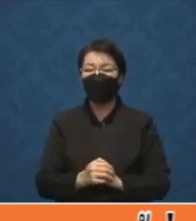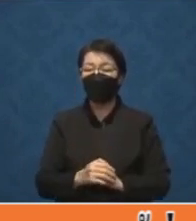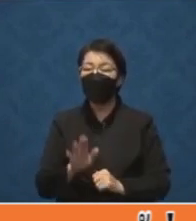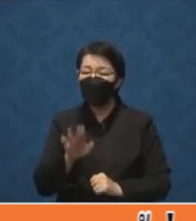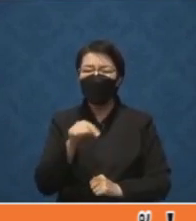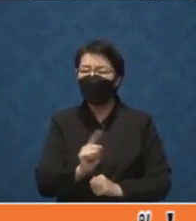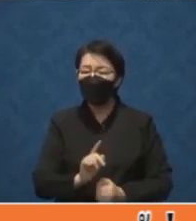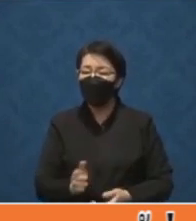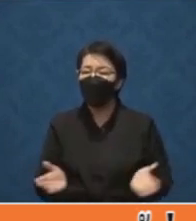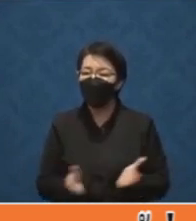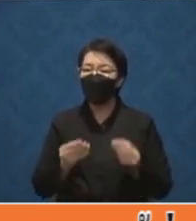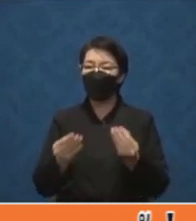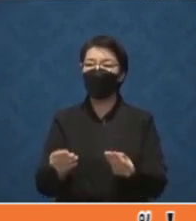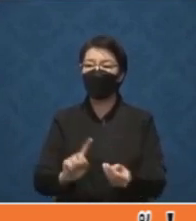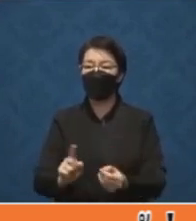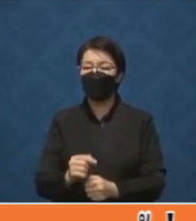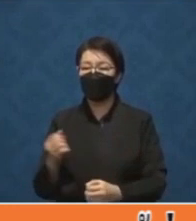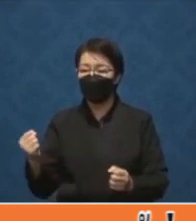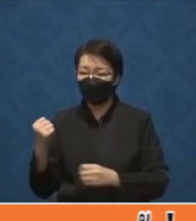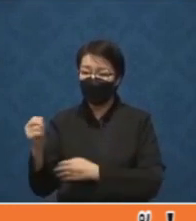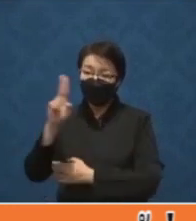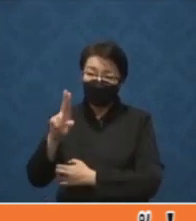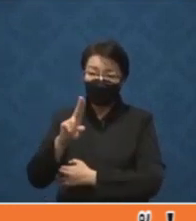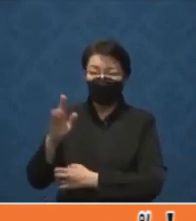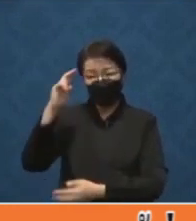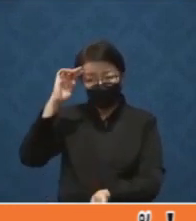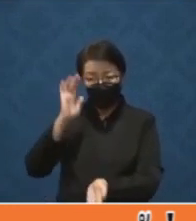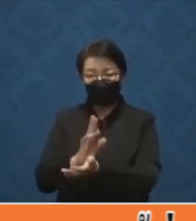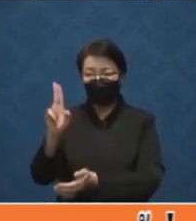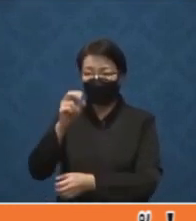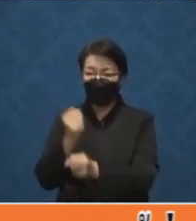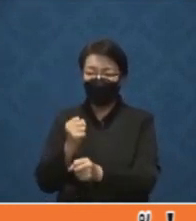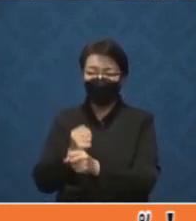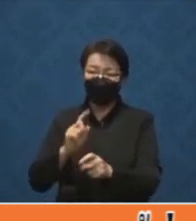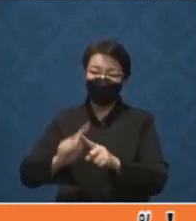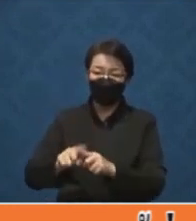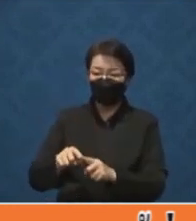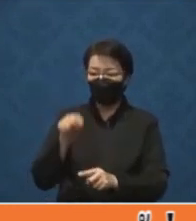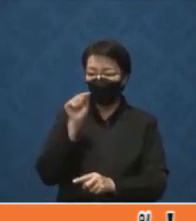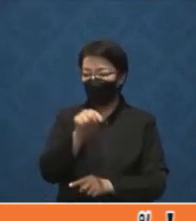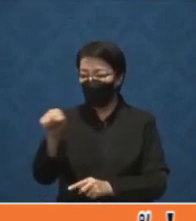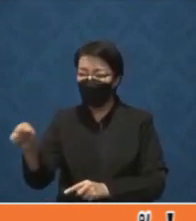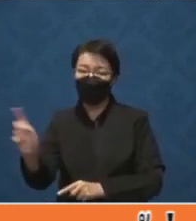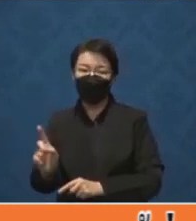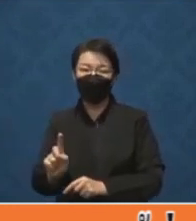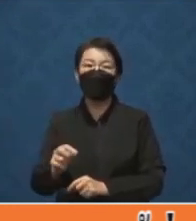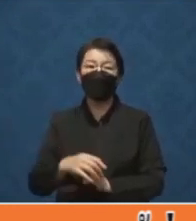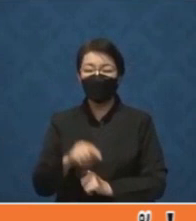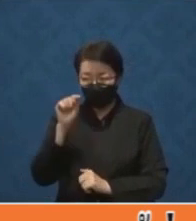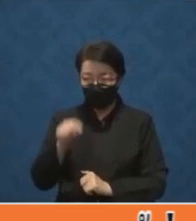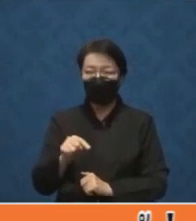ไปเพื่อยืนยันว่าการใช้อำนาจของเจ้าหน้าที่รัฐไม่ว่าในสถานการณ์ใด